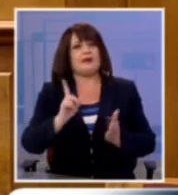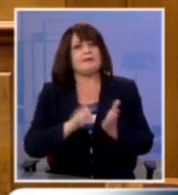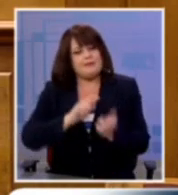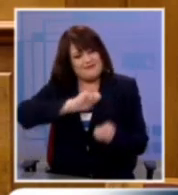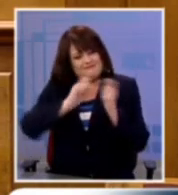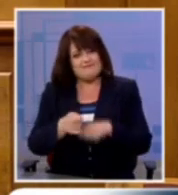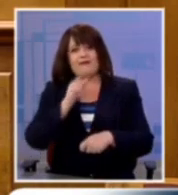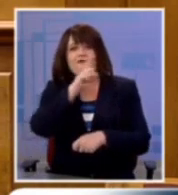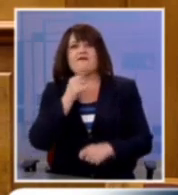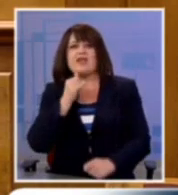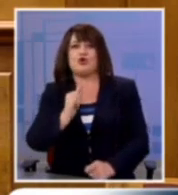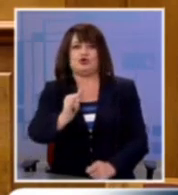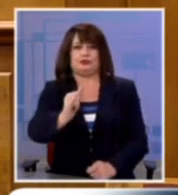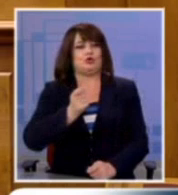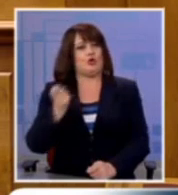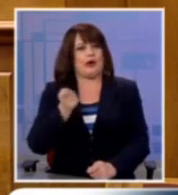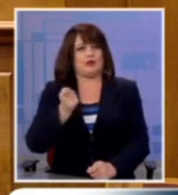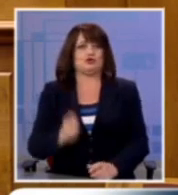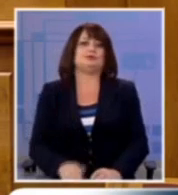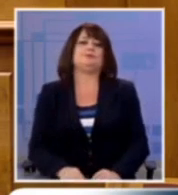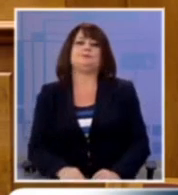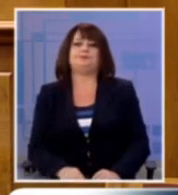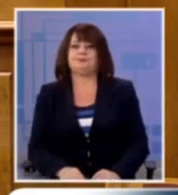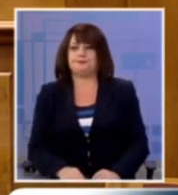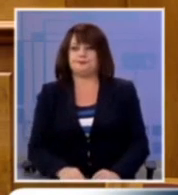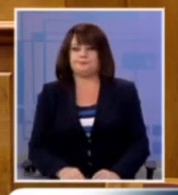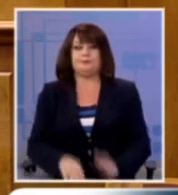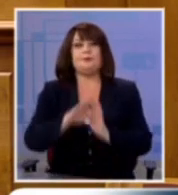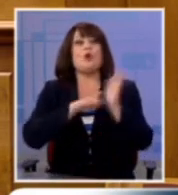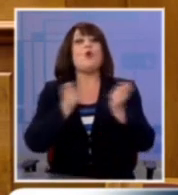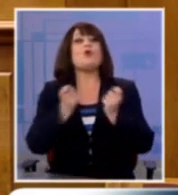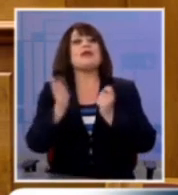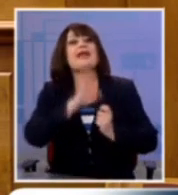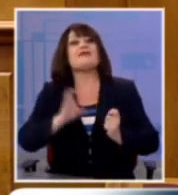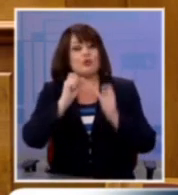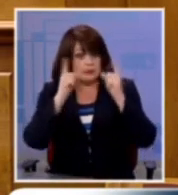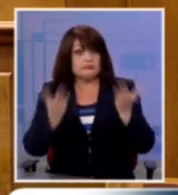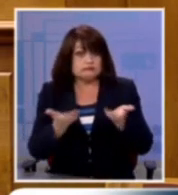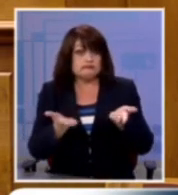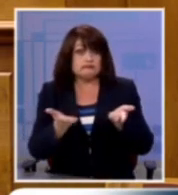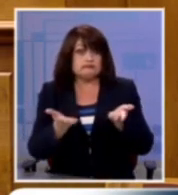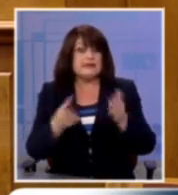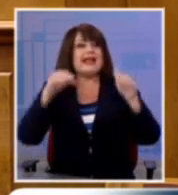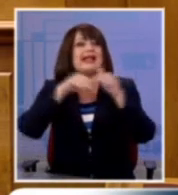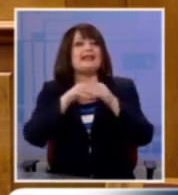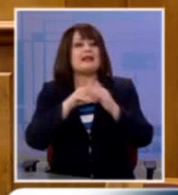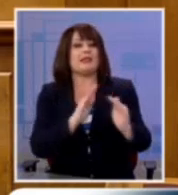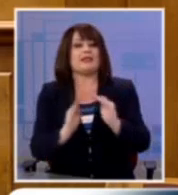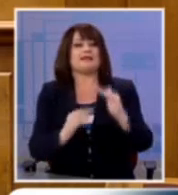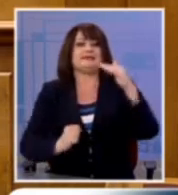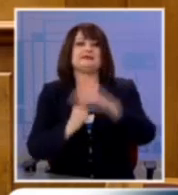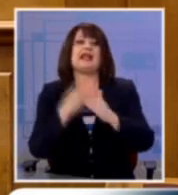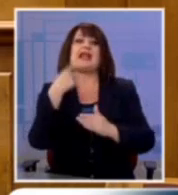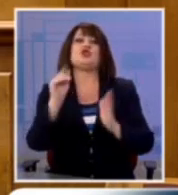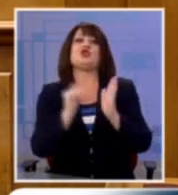βιώσιμο. Ενεργοποιούμε την σχετική ευρωπαϊκή οδηγία που διασφαλίζει τις καταθέσεις μέχρι